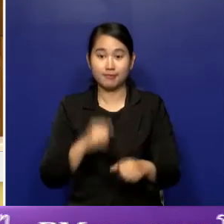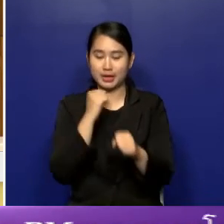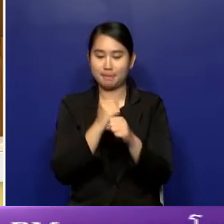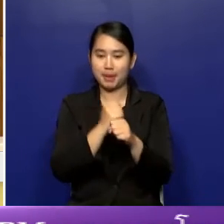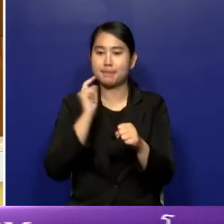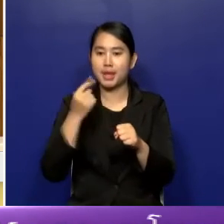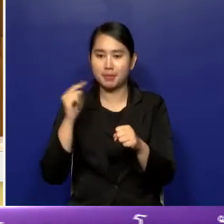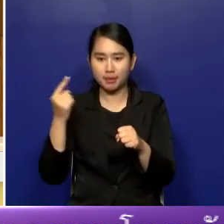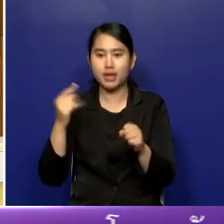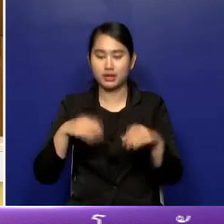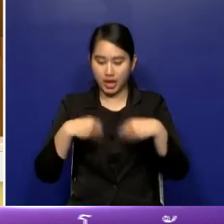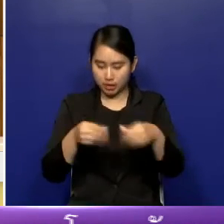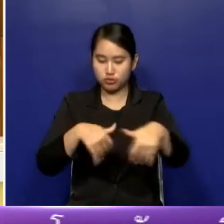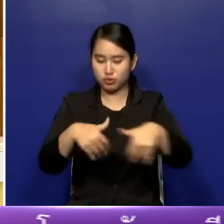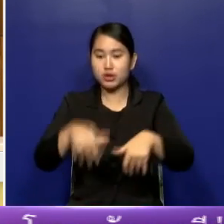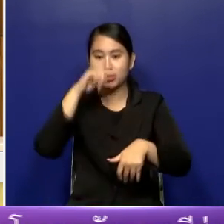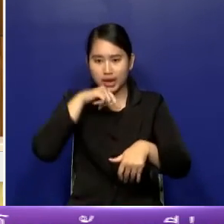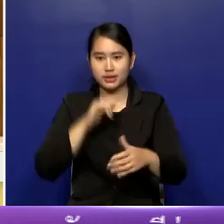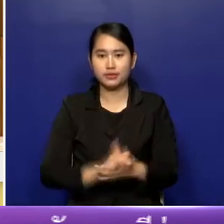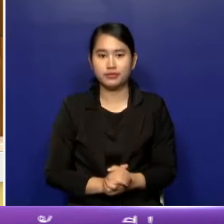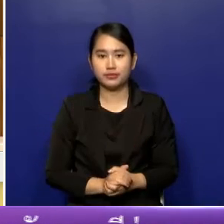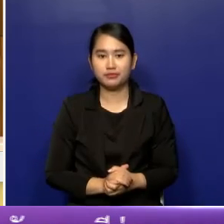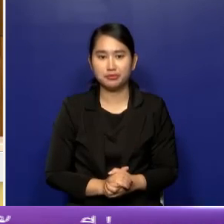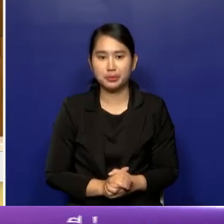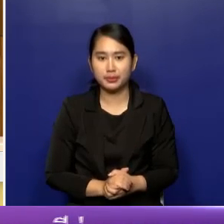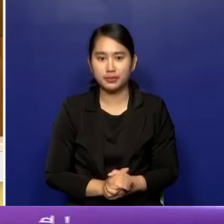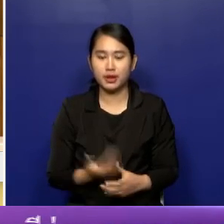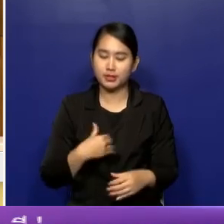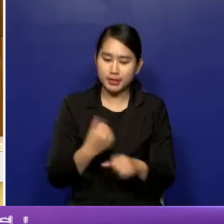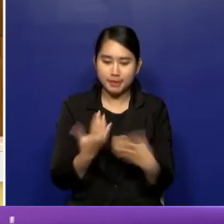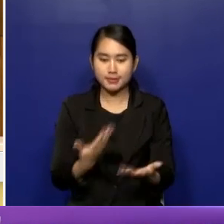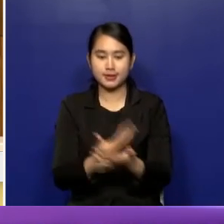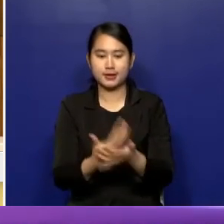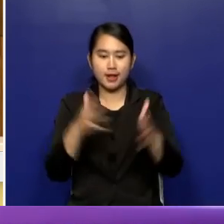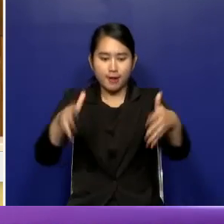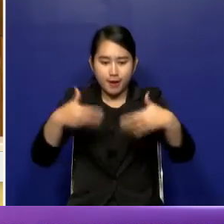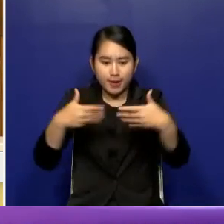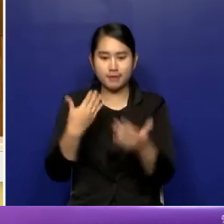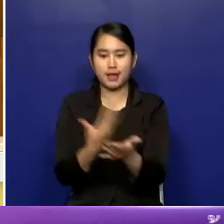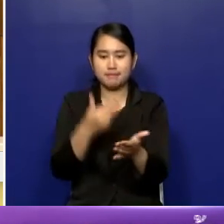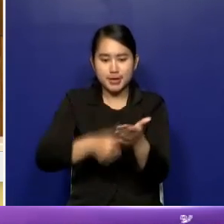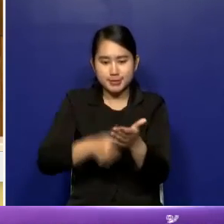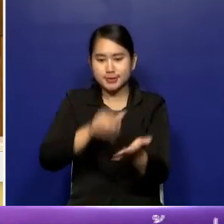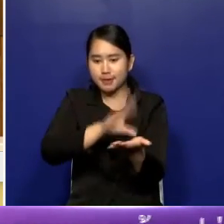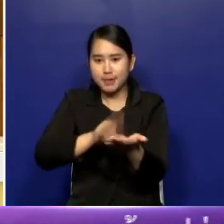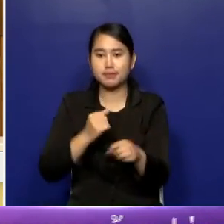ไย ให้ได้บ้างนะครับเด๋ยวยงใเรื่องกทำยงไจะมีได้ได้ ผ่างหลดให้มากยงขึ้นนะครับ